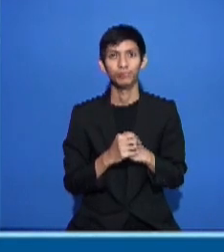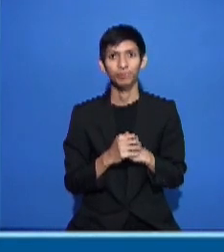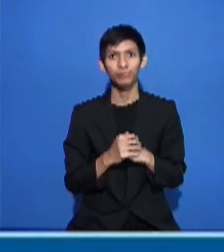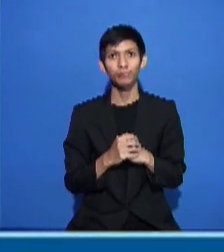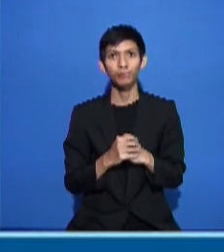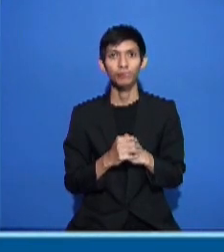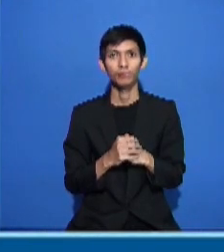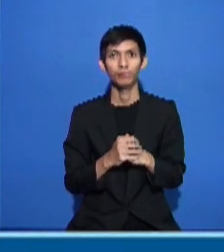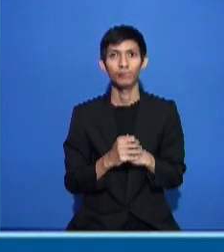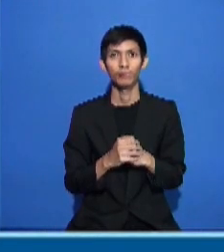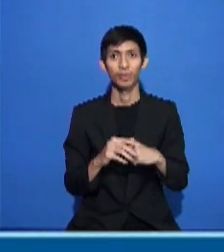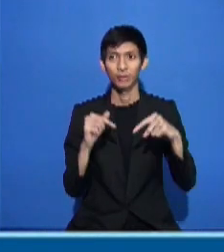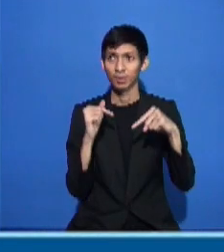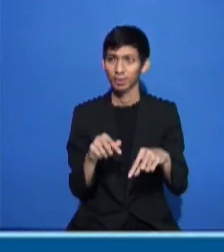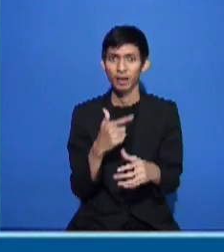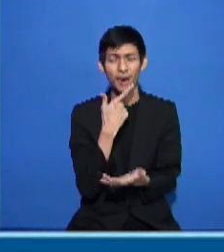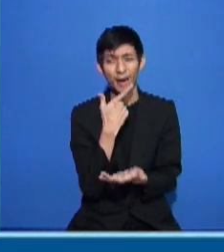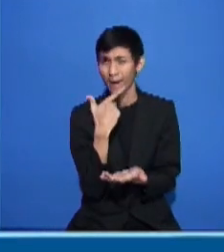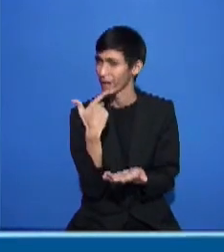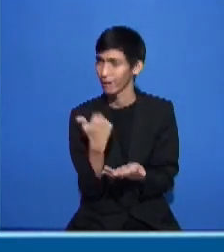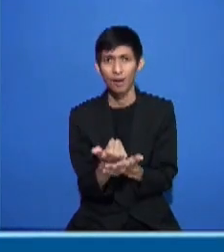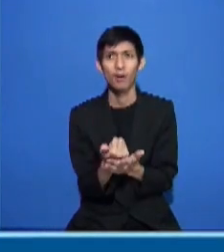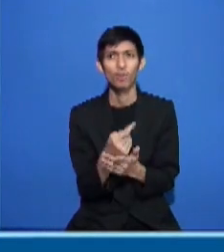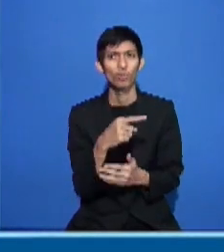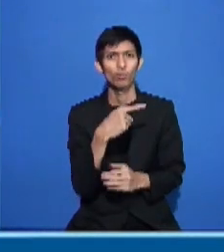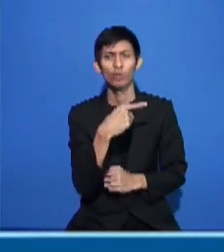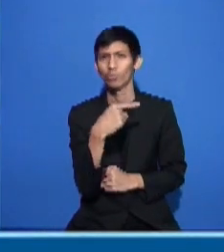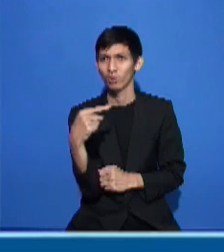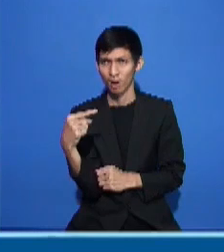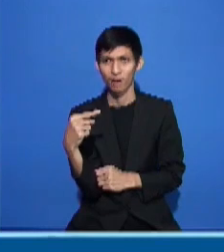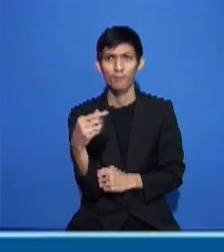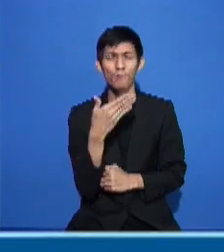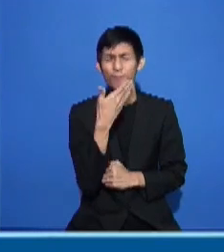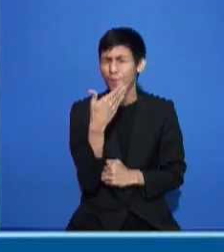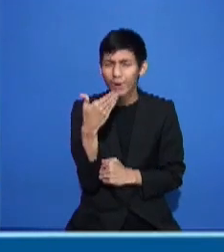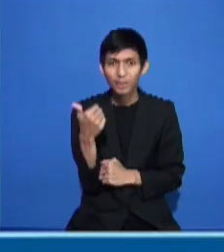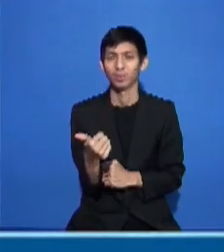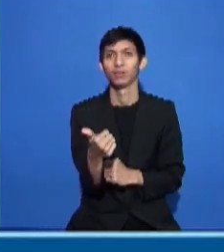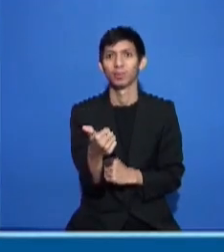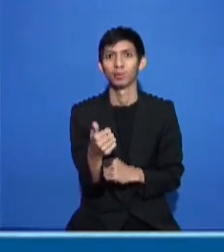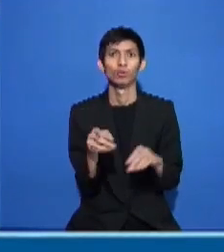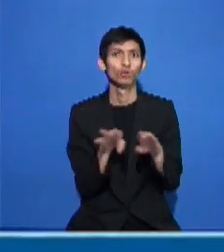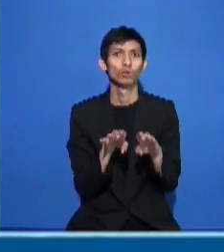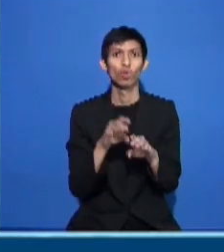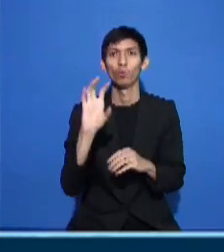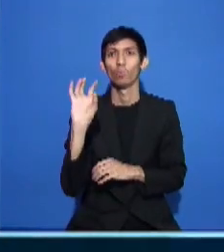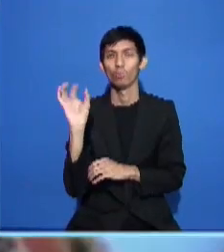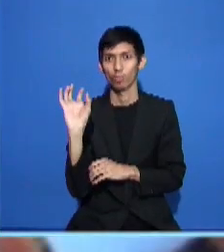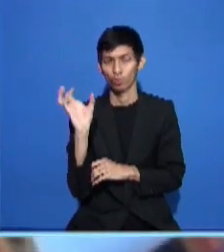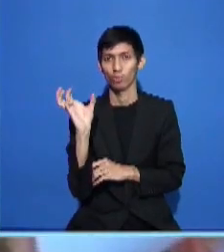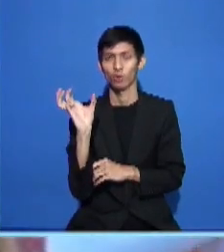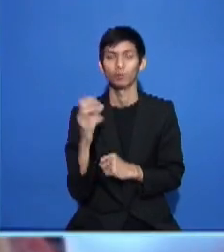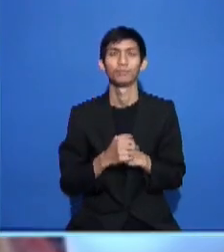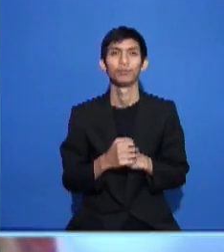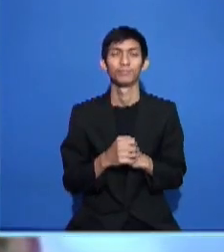ugi mangaribawani raosing woh dados kirang manis niki kangge woh jambu air menapa dene gluthuk. Dene jenis woh